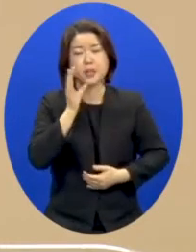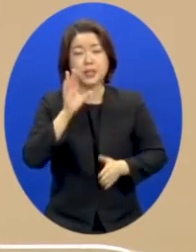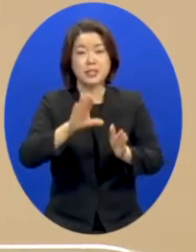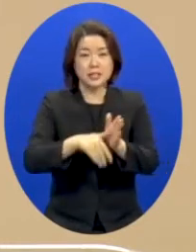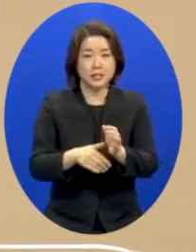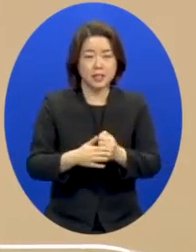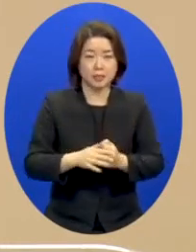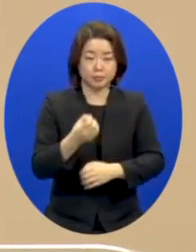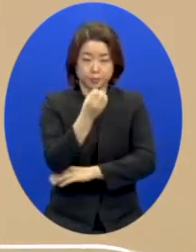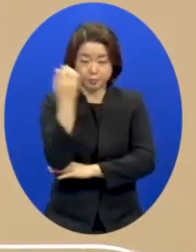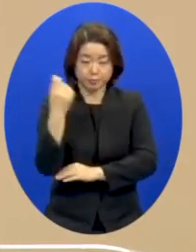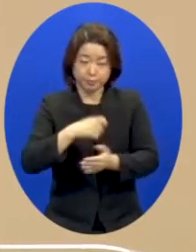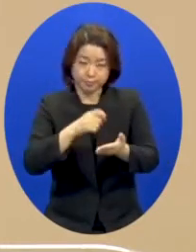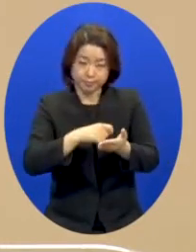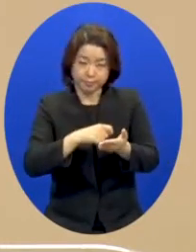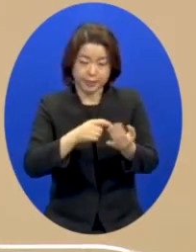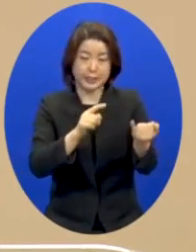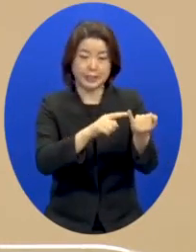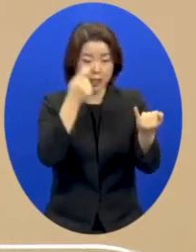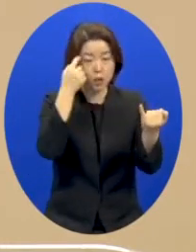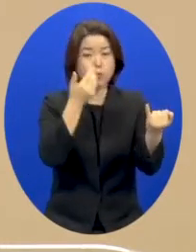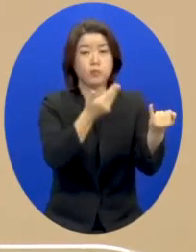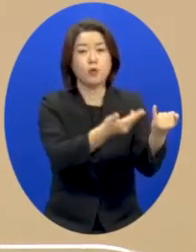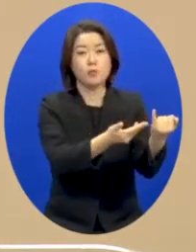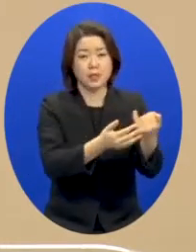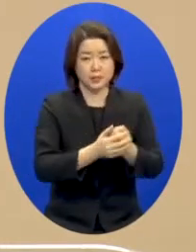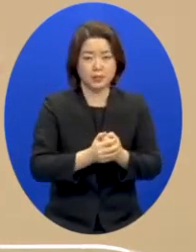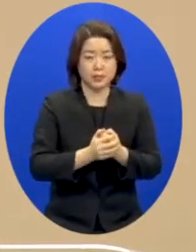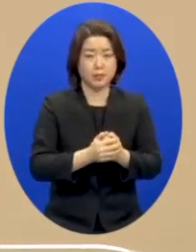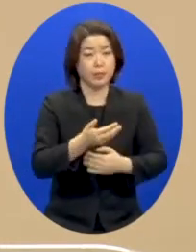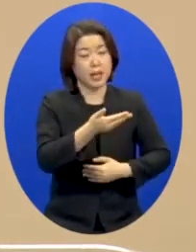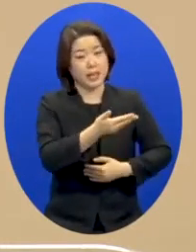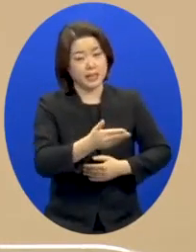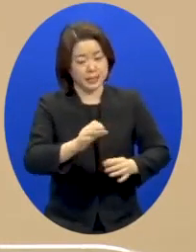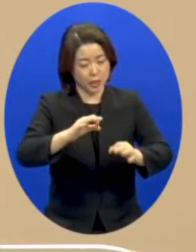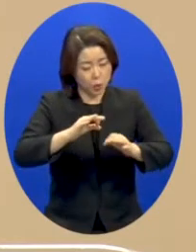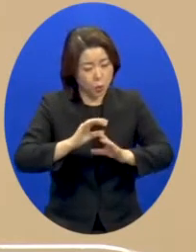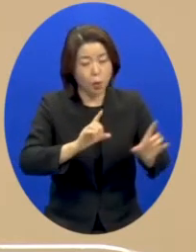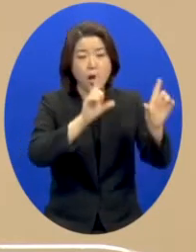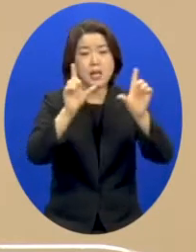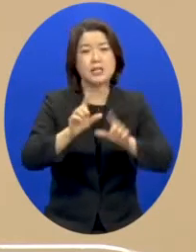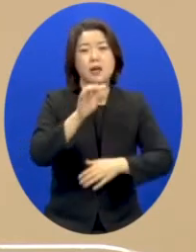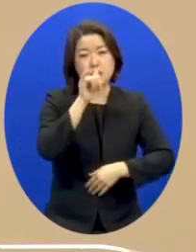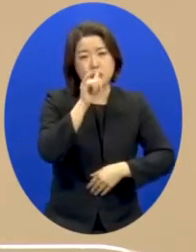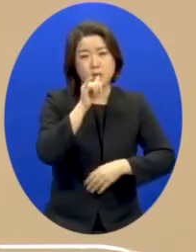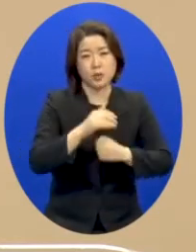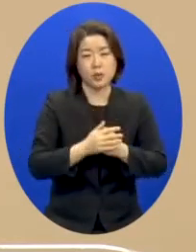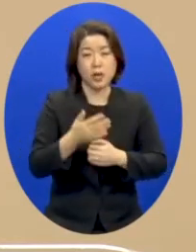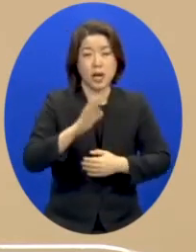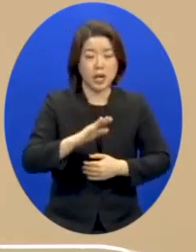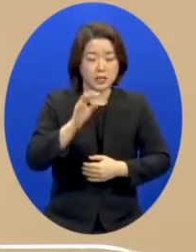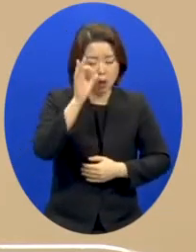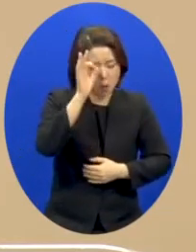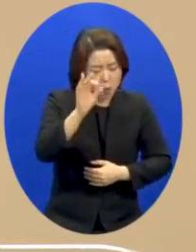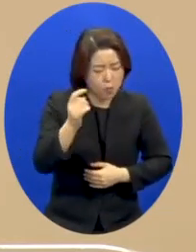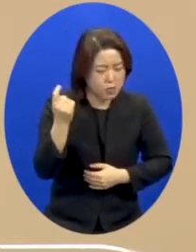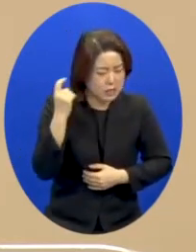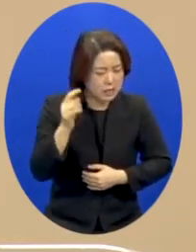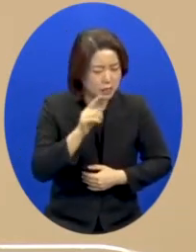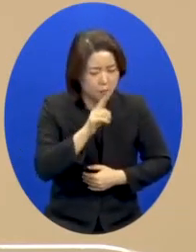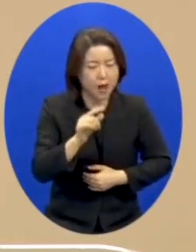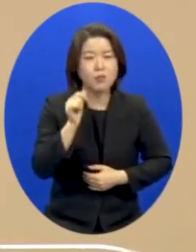신문기자가 그녀에게 질문했습니다. 당신이 참 놀라운 삶을 살았지만 그래도 보지도 듣지도 말하지도